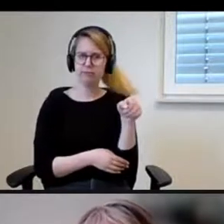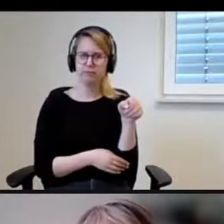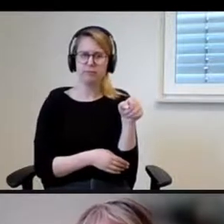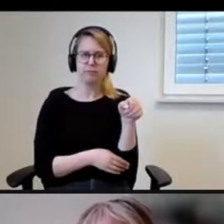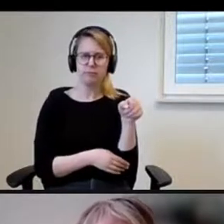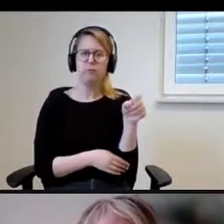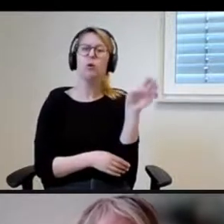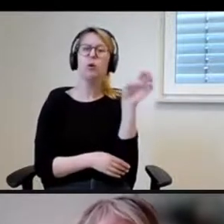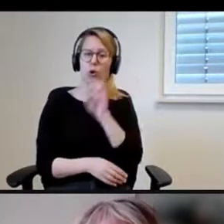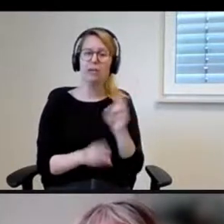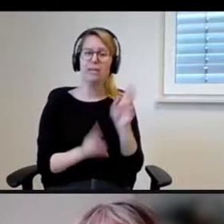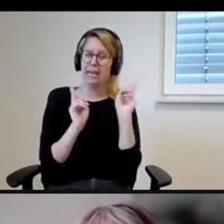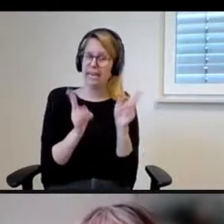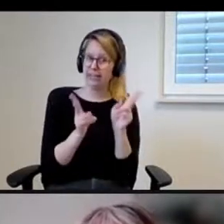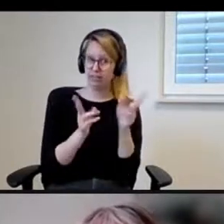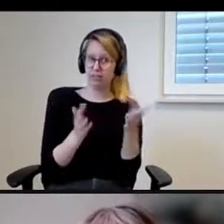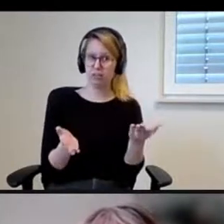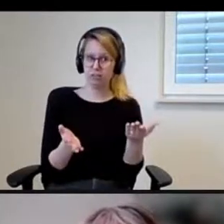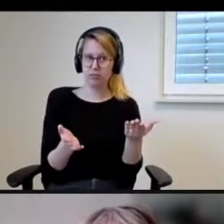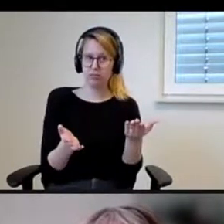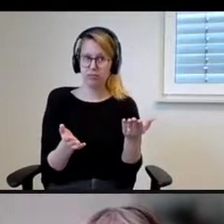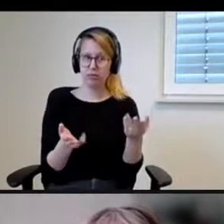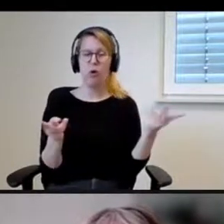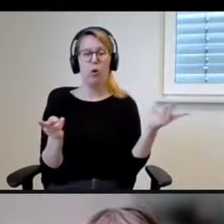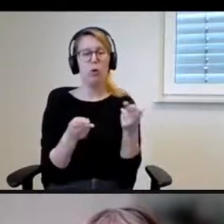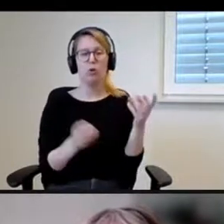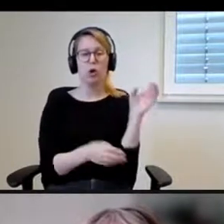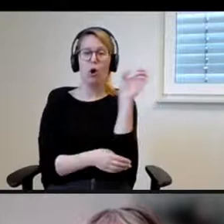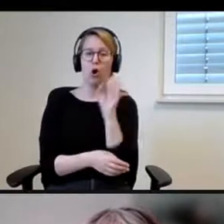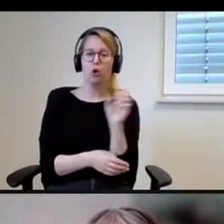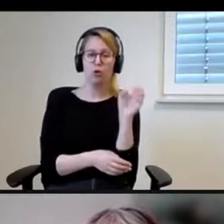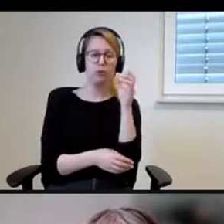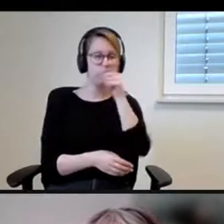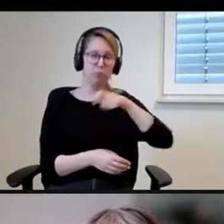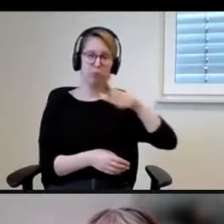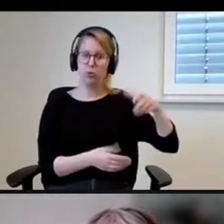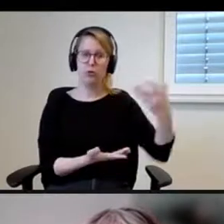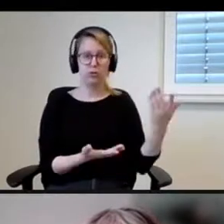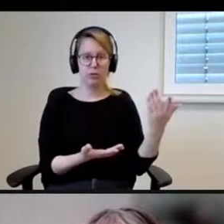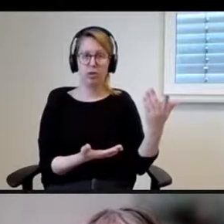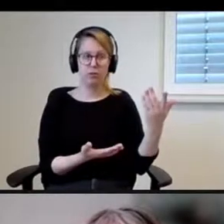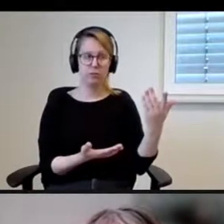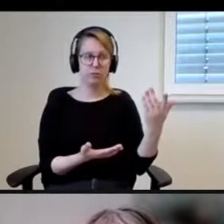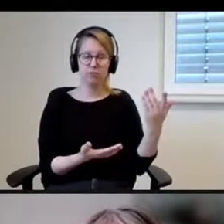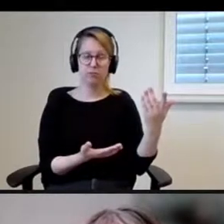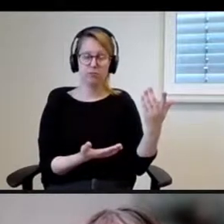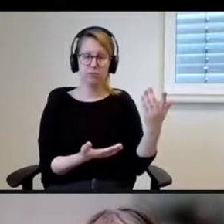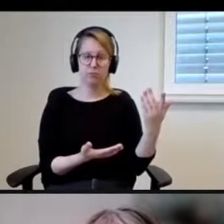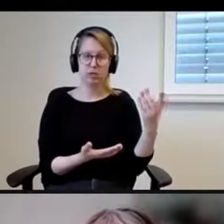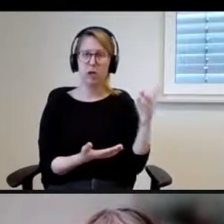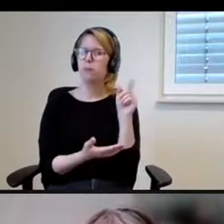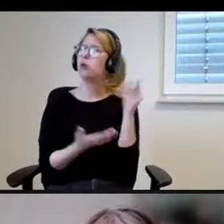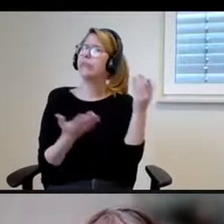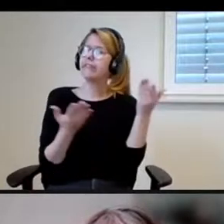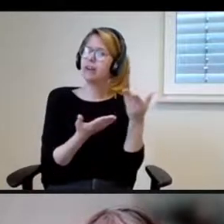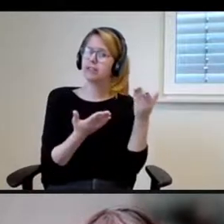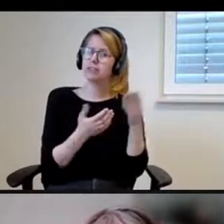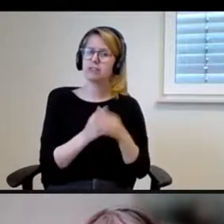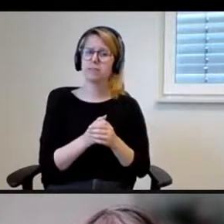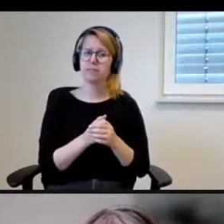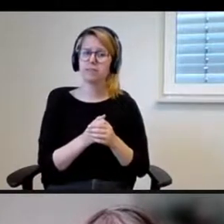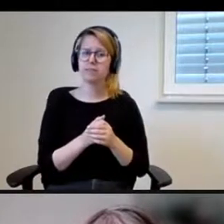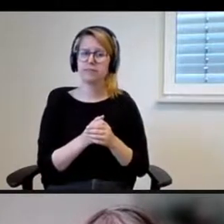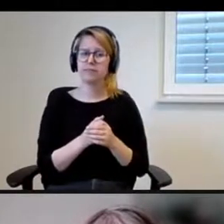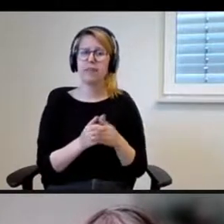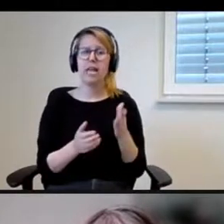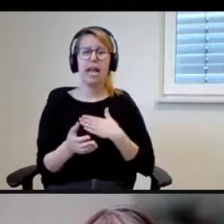europäische Rechte oder europäische Bürger sind, ist eben auch die Moyen haben, dass wir gerade